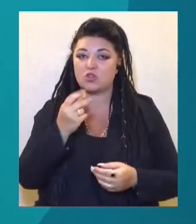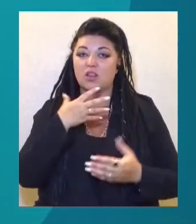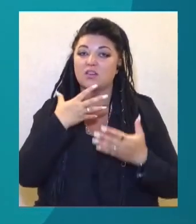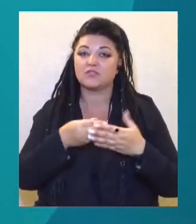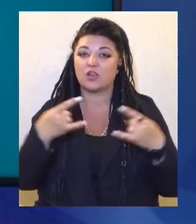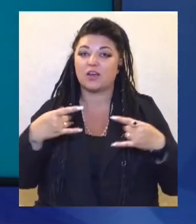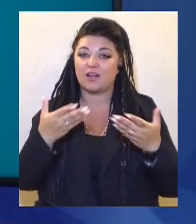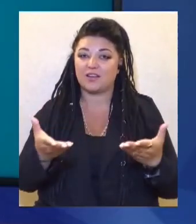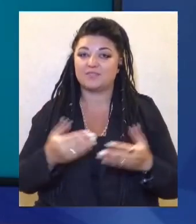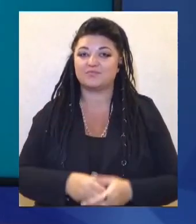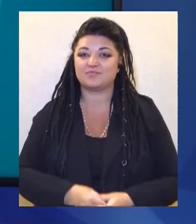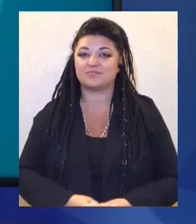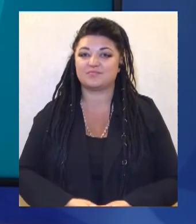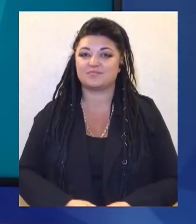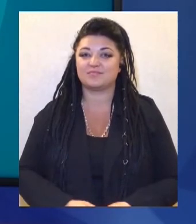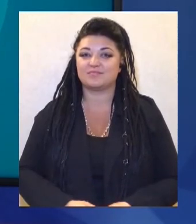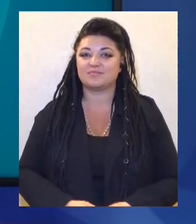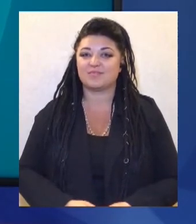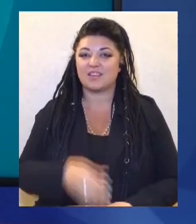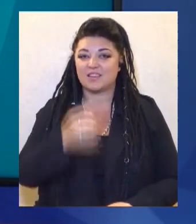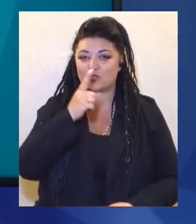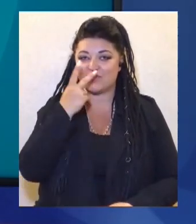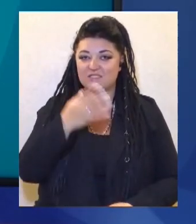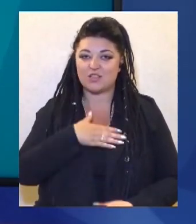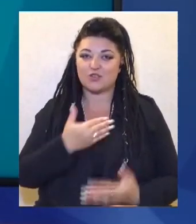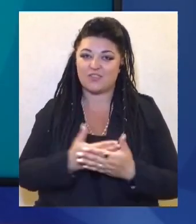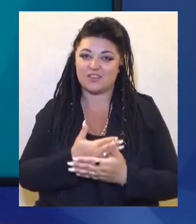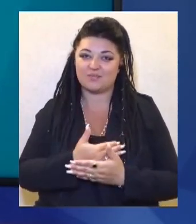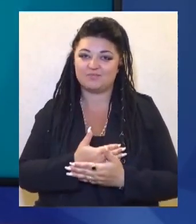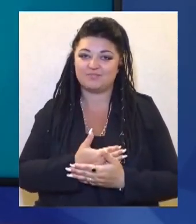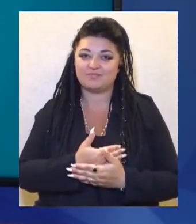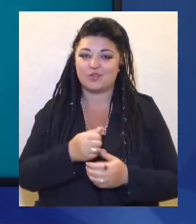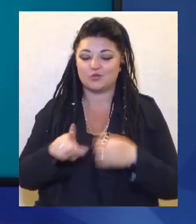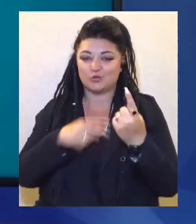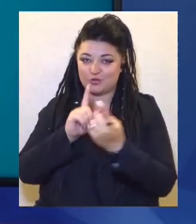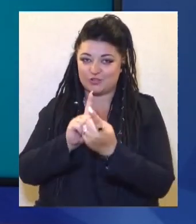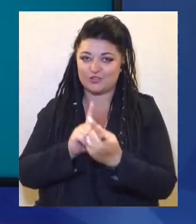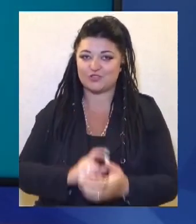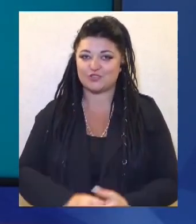на своїх екранах. Дякую, що дивилися наші новини. До зустрічі!